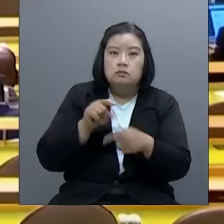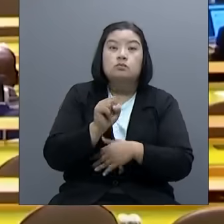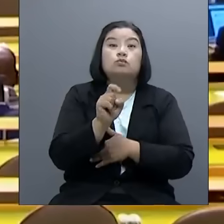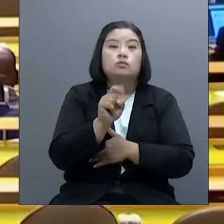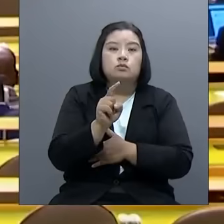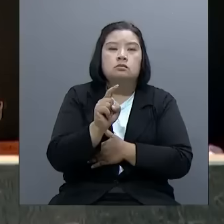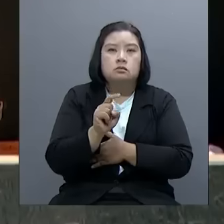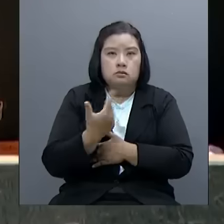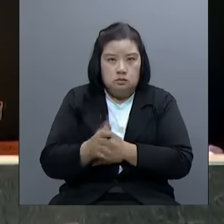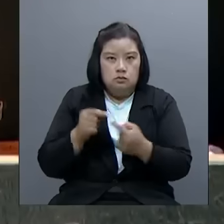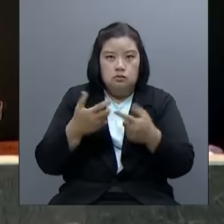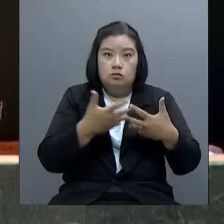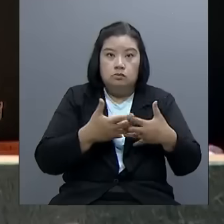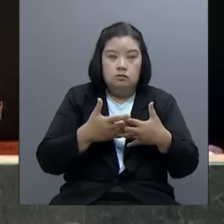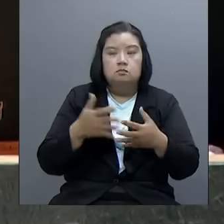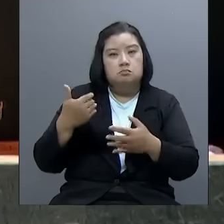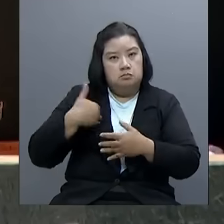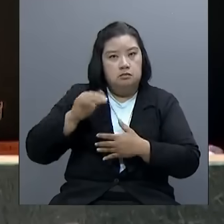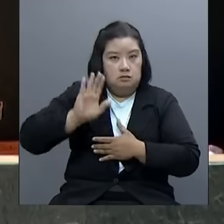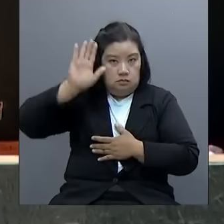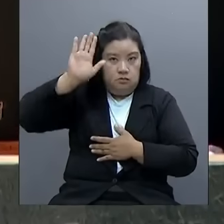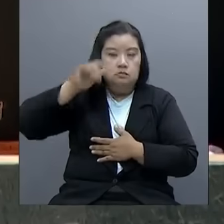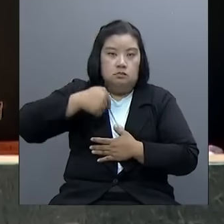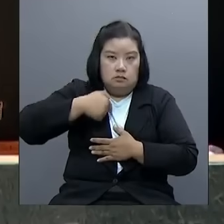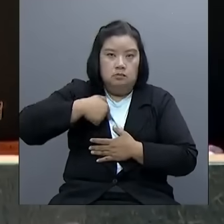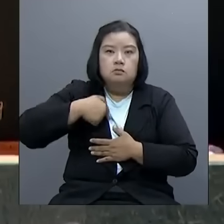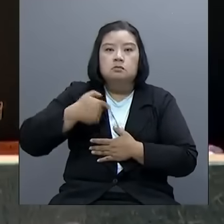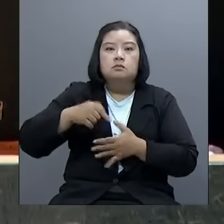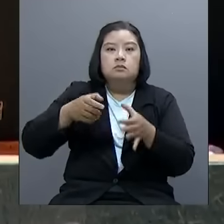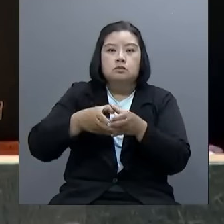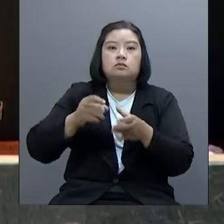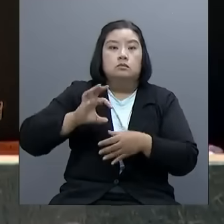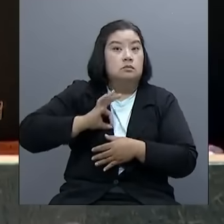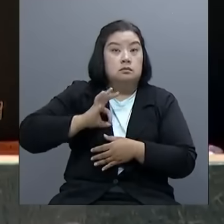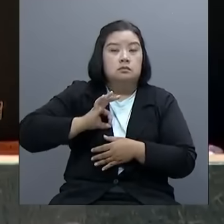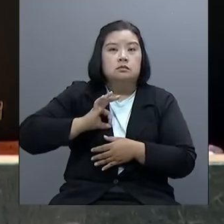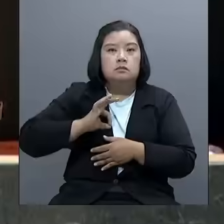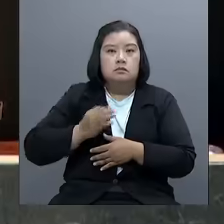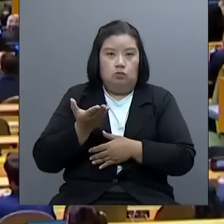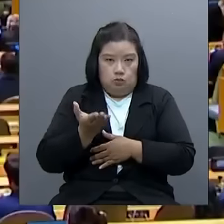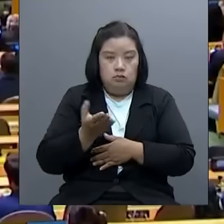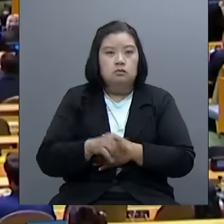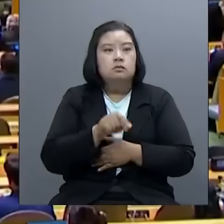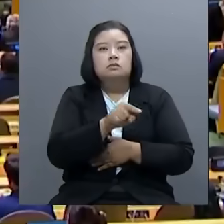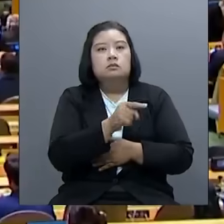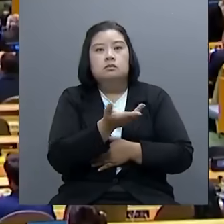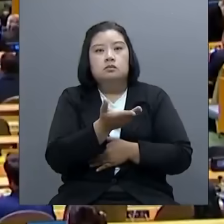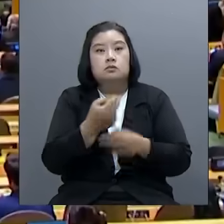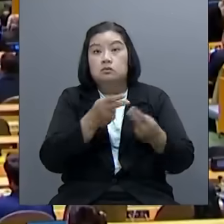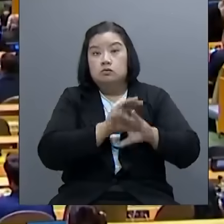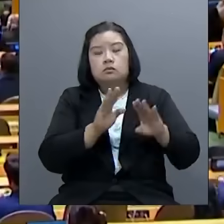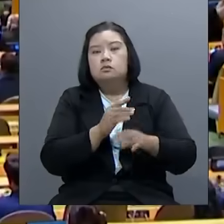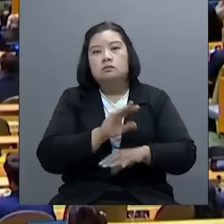มาซึ่งสหรัฐใช้สิทธิ์วีโต้ในฐานะประเทศสมาชิกถาวรเพื่อคว่ำร่างดังกล่าวขณะที่อังกฤษงดออกเสียง